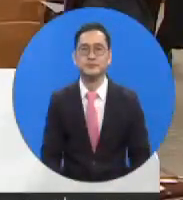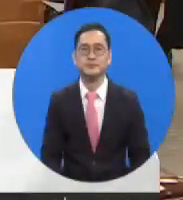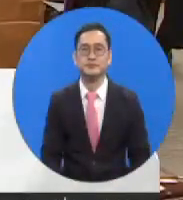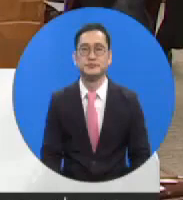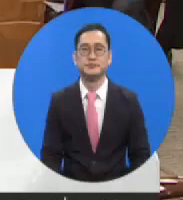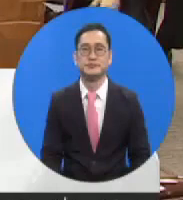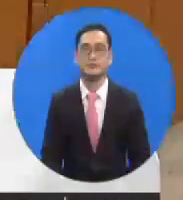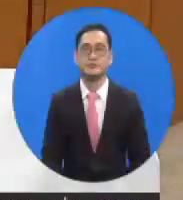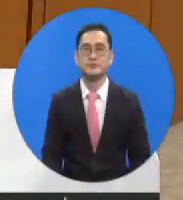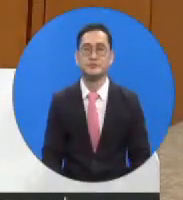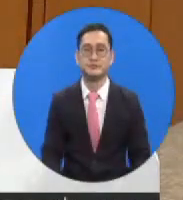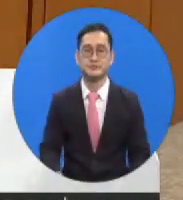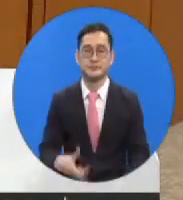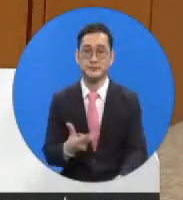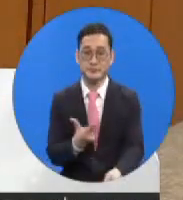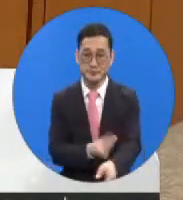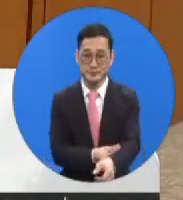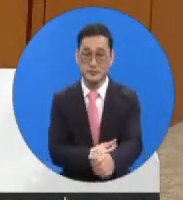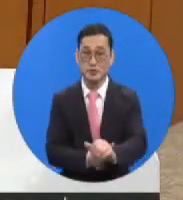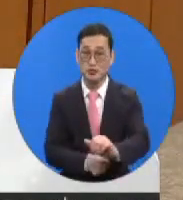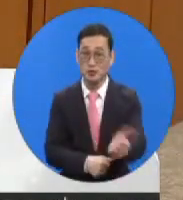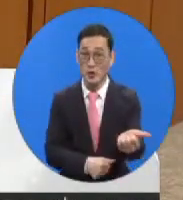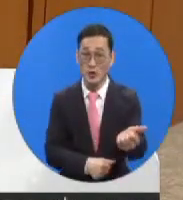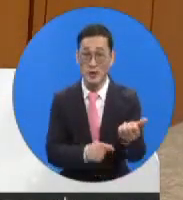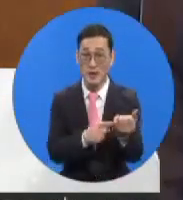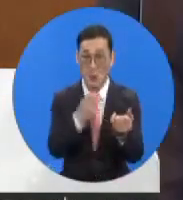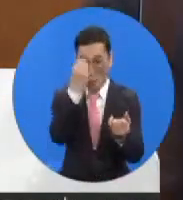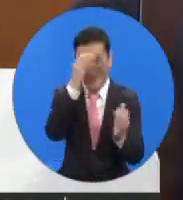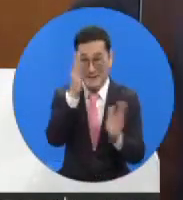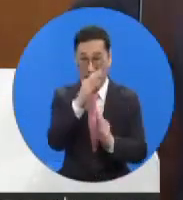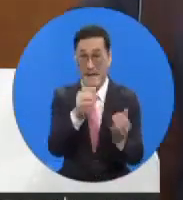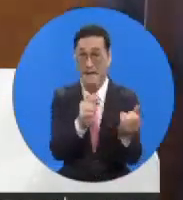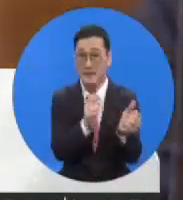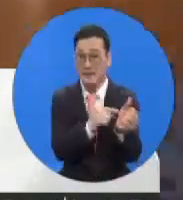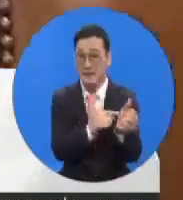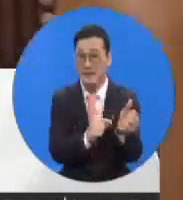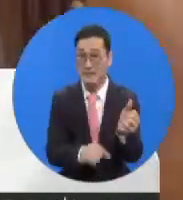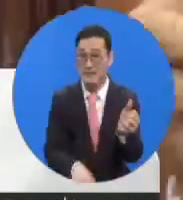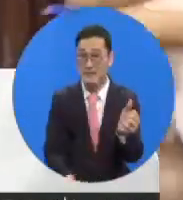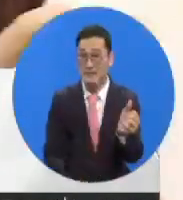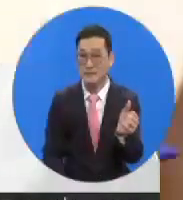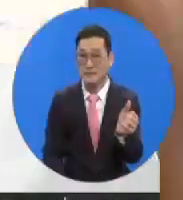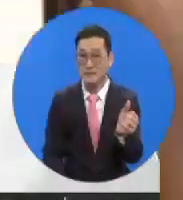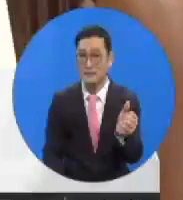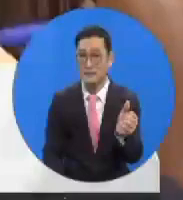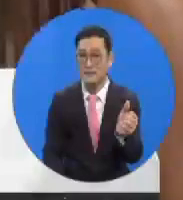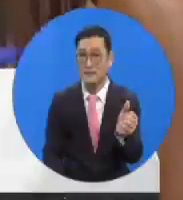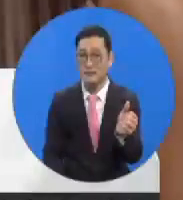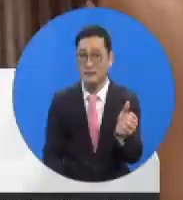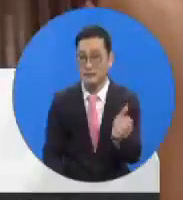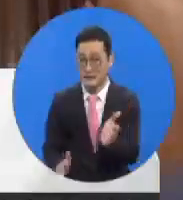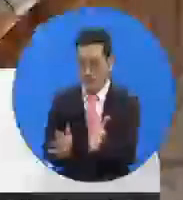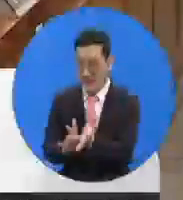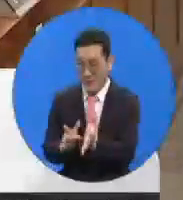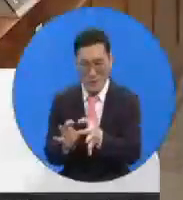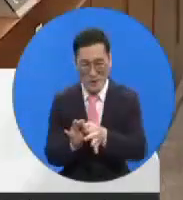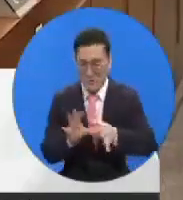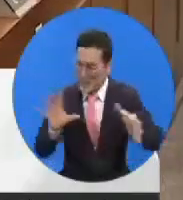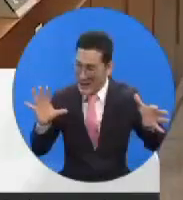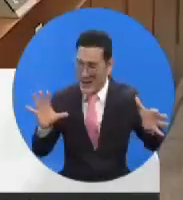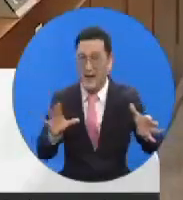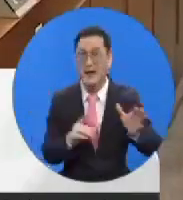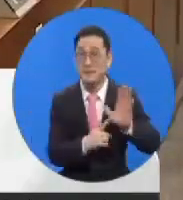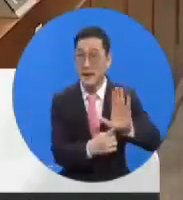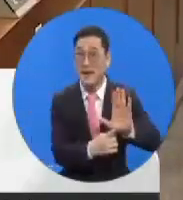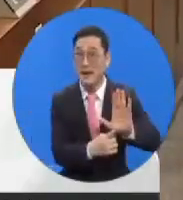백신 접종을 맞고 사망했다는 고 교수님 같은 경우도 부검을 해보니까 실제 백신과 연관성이 없다고 밝혀진 만큼 빨리빨리